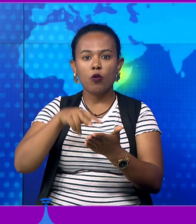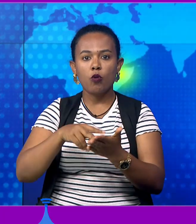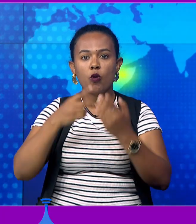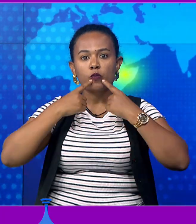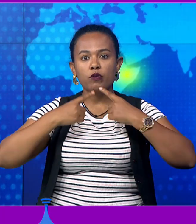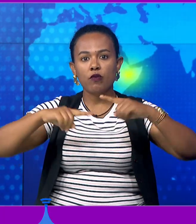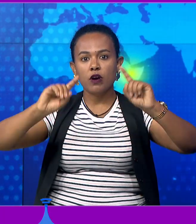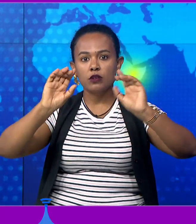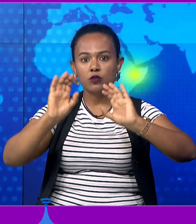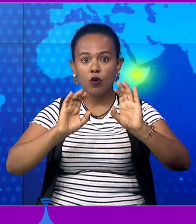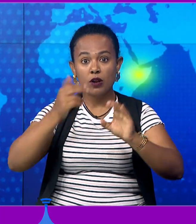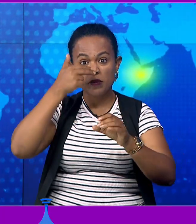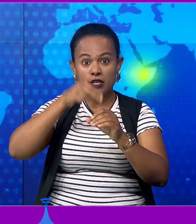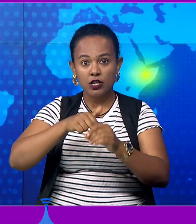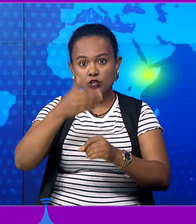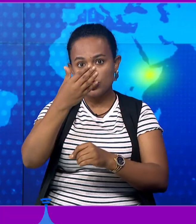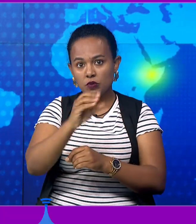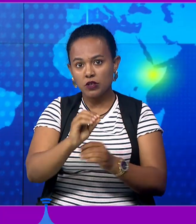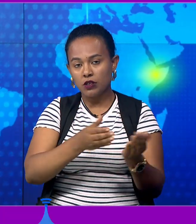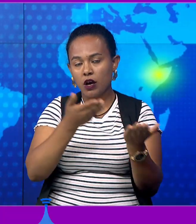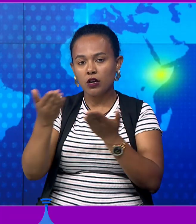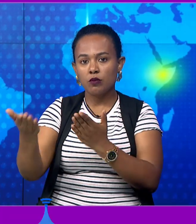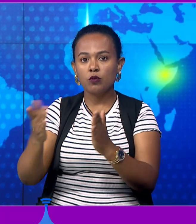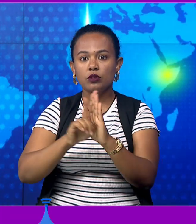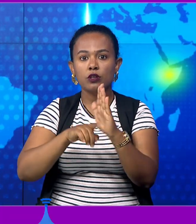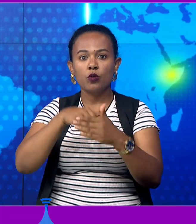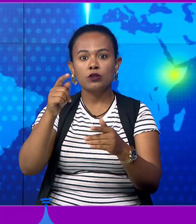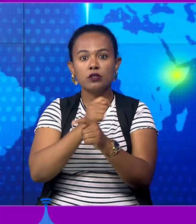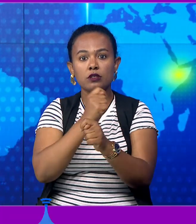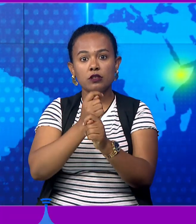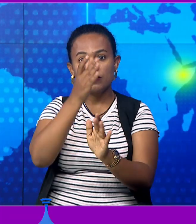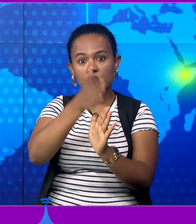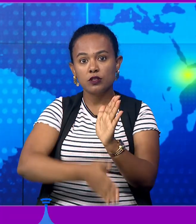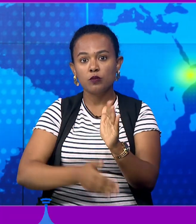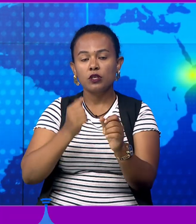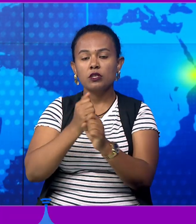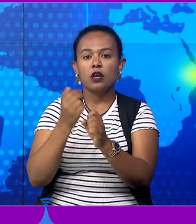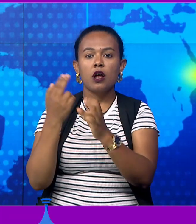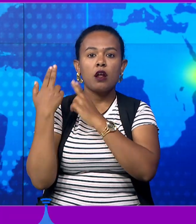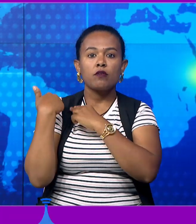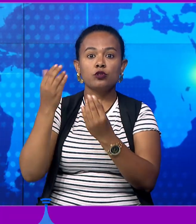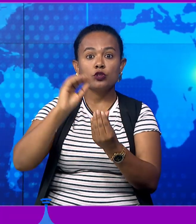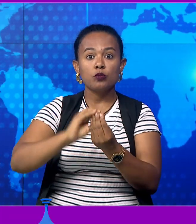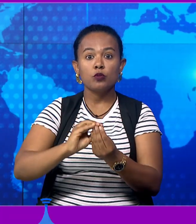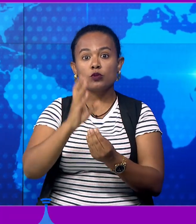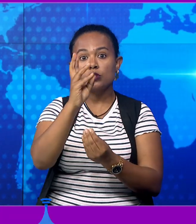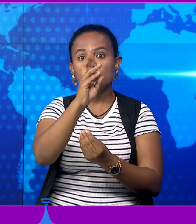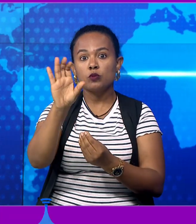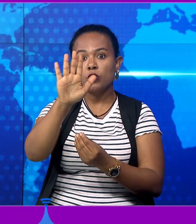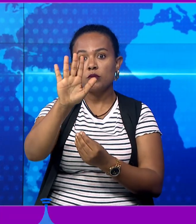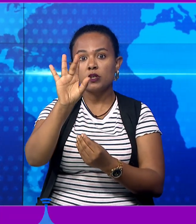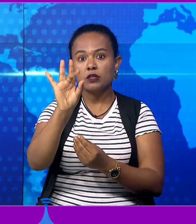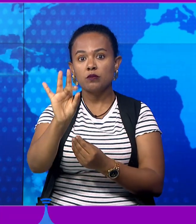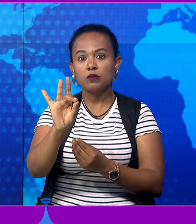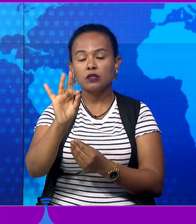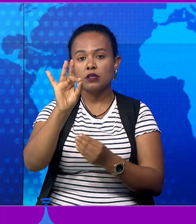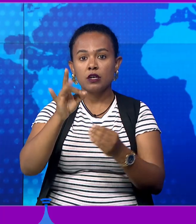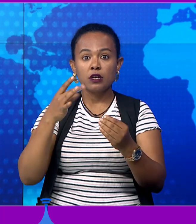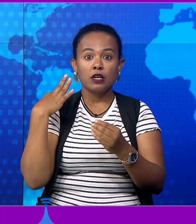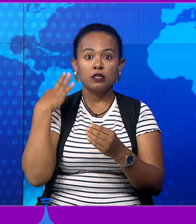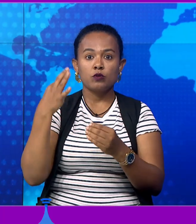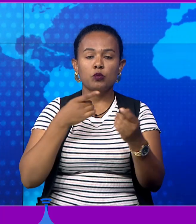ይፋ አድርገዋል። በነዳጅ ግብይትና አቅርቦት ዙሪያ ህገወጥ ድርጊት የፈጸሙ የስራ ኃላፊዎችን ጨምሮ 658 ግለሰቦች